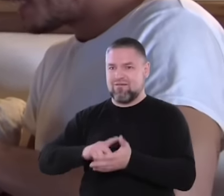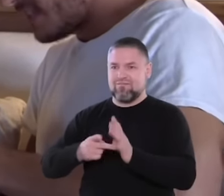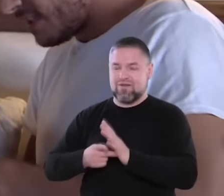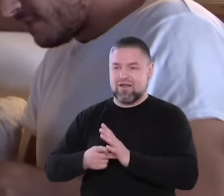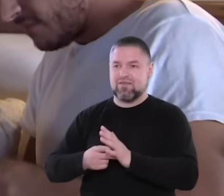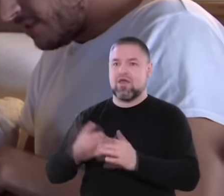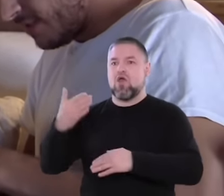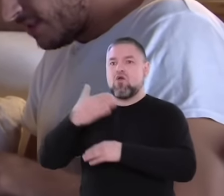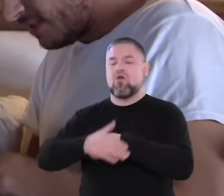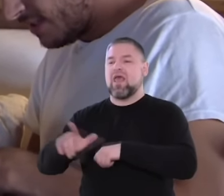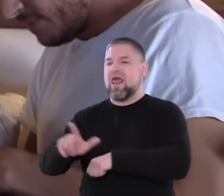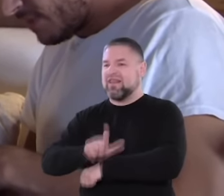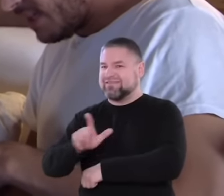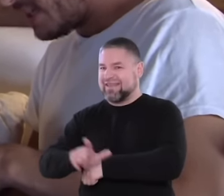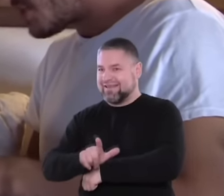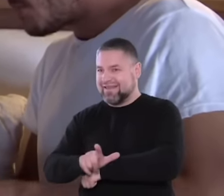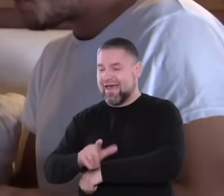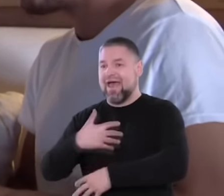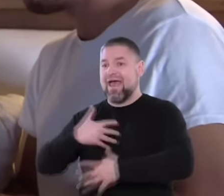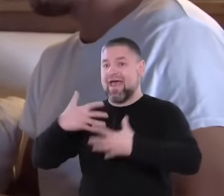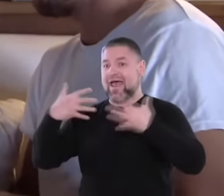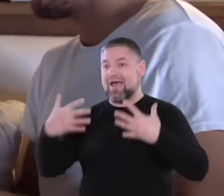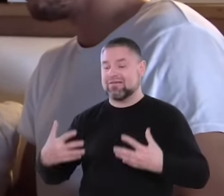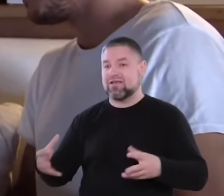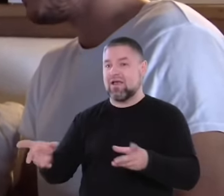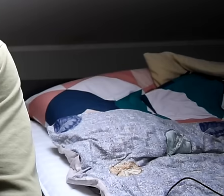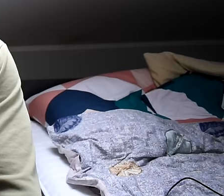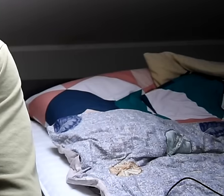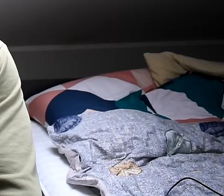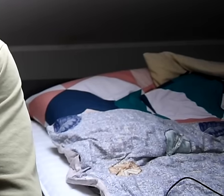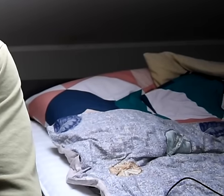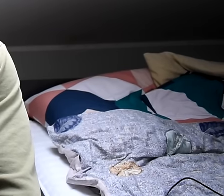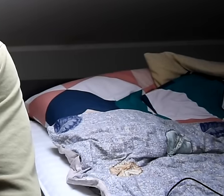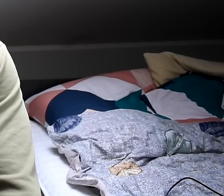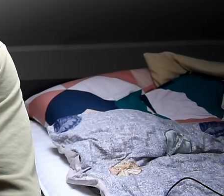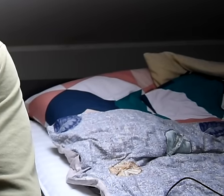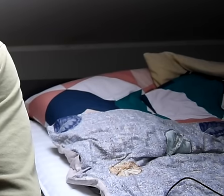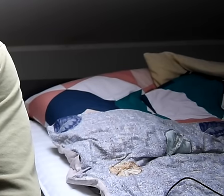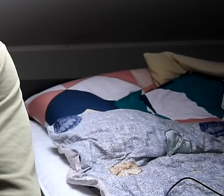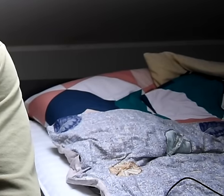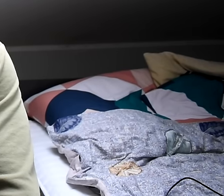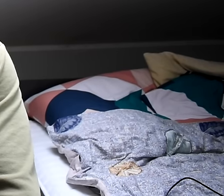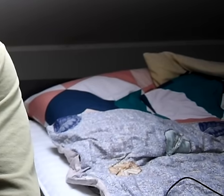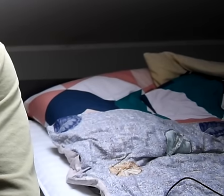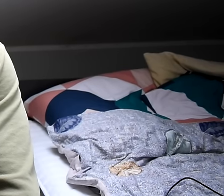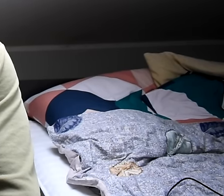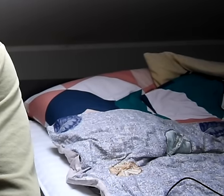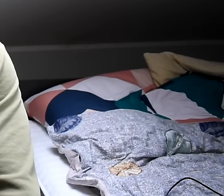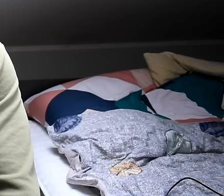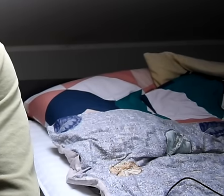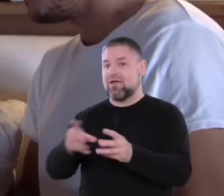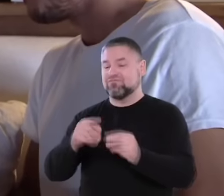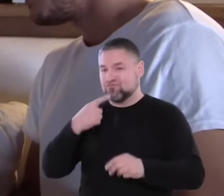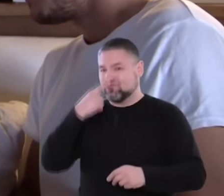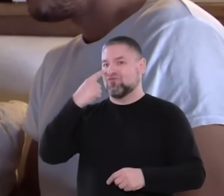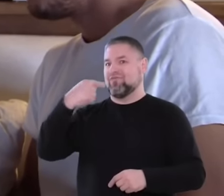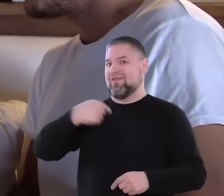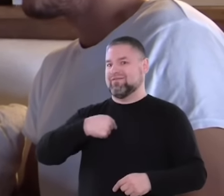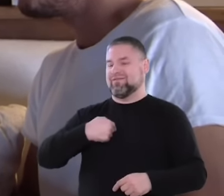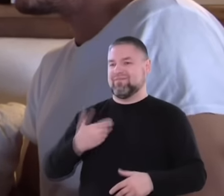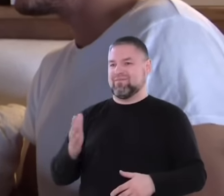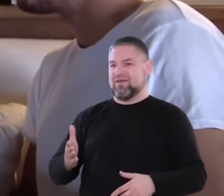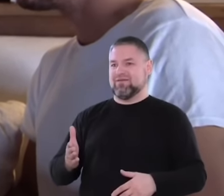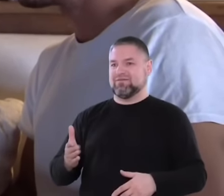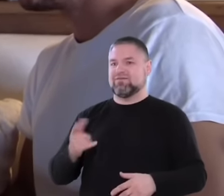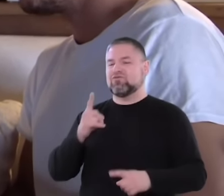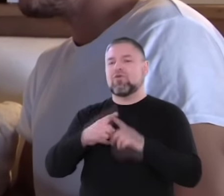Kończę się licencjatem, a ja chciałbym, żebyś była ze mnie dumna. A ty się kombinujesz, a zresztą ty się zachowujesz, jakby to była twoja matka. Wiesz,